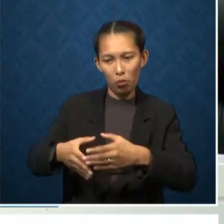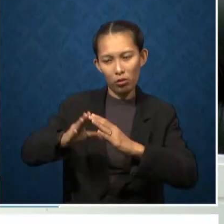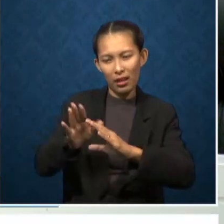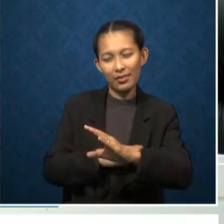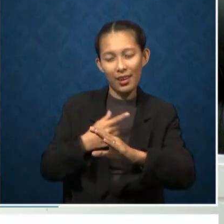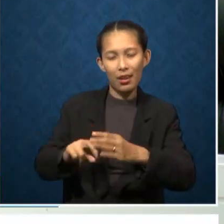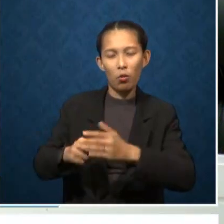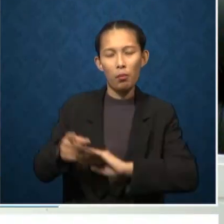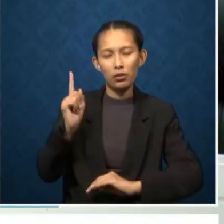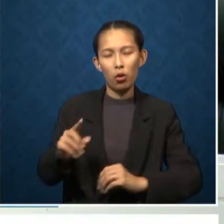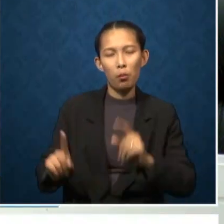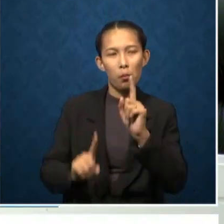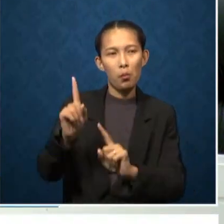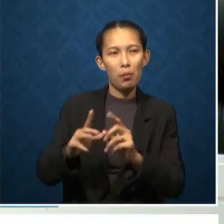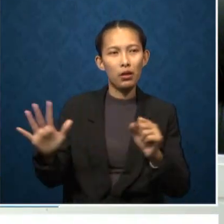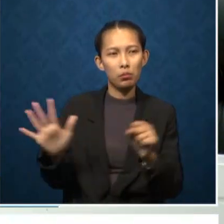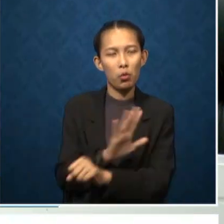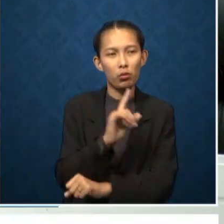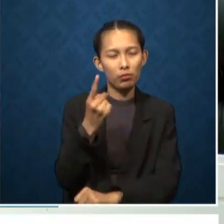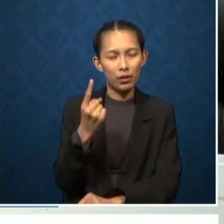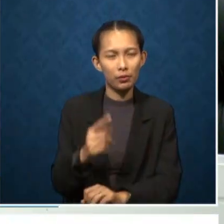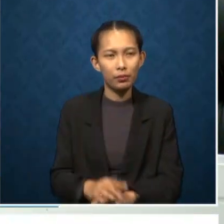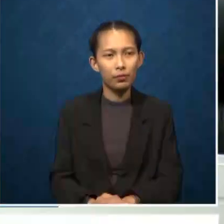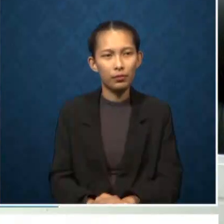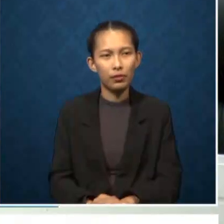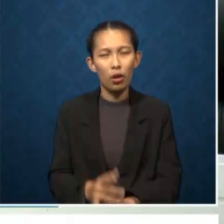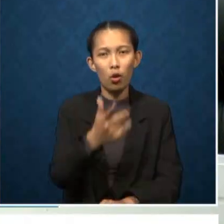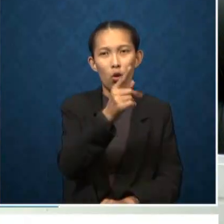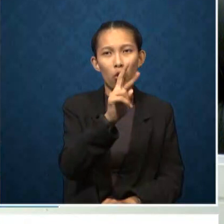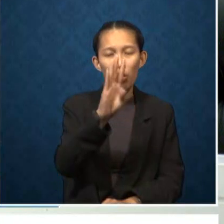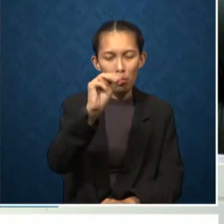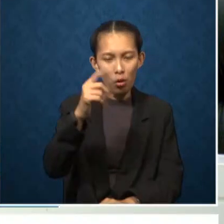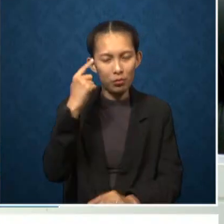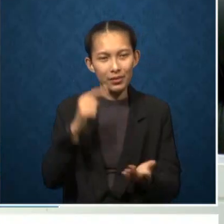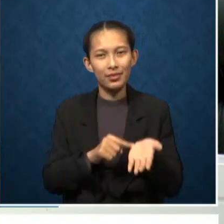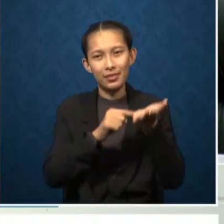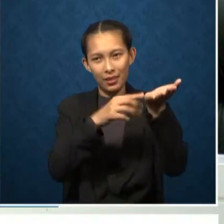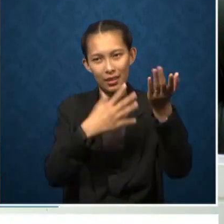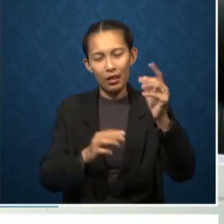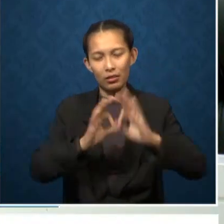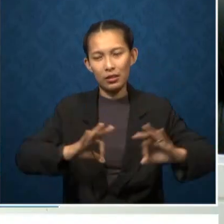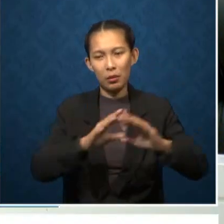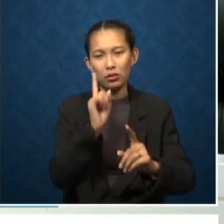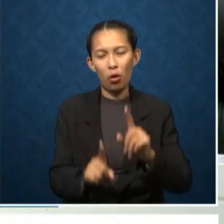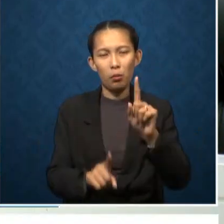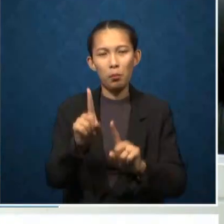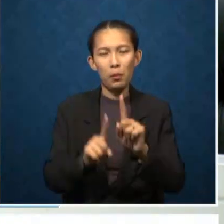คุ้มค่าทั้งหมดนะคะซึ่งตรงนี้เราก็เสนอให้ครม.มีมติไปแล้วในการที่จะให้มีการประเมินความคุ้มค่าองค์การมหาชนทุก3ปีน